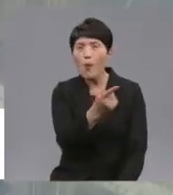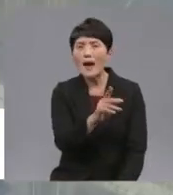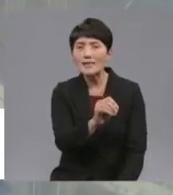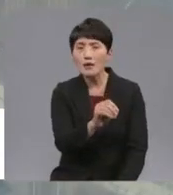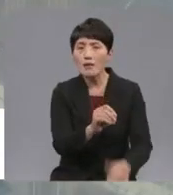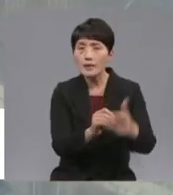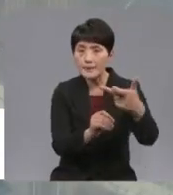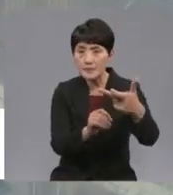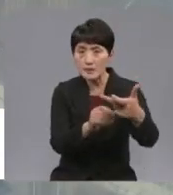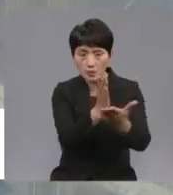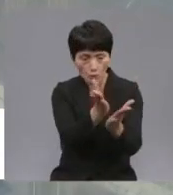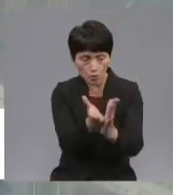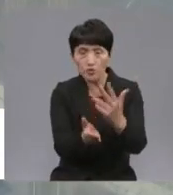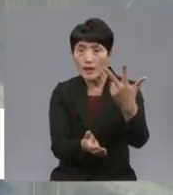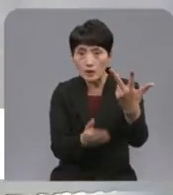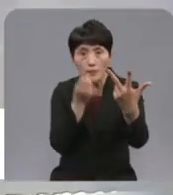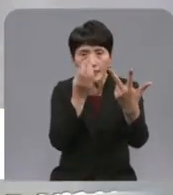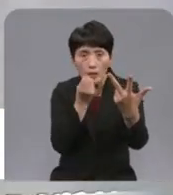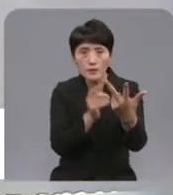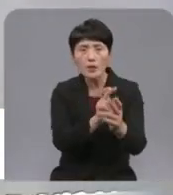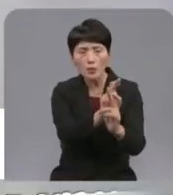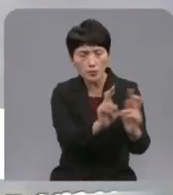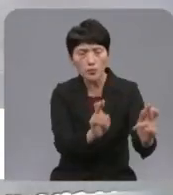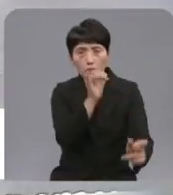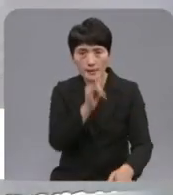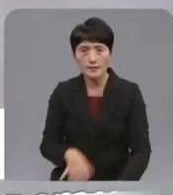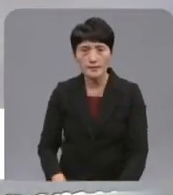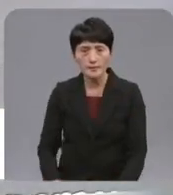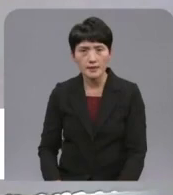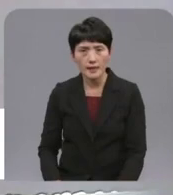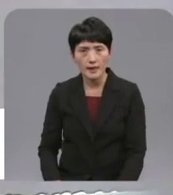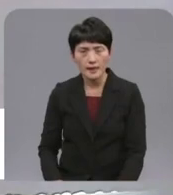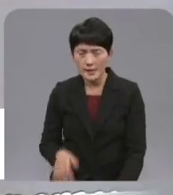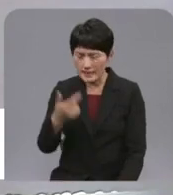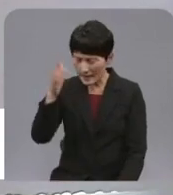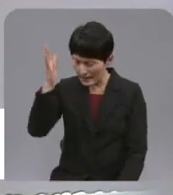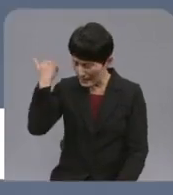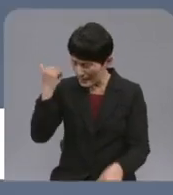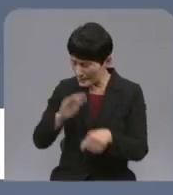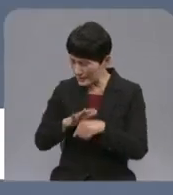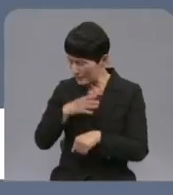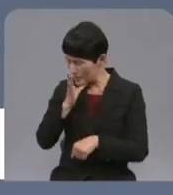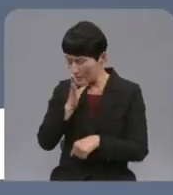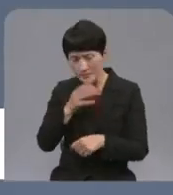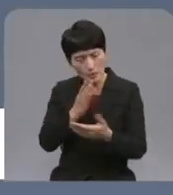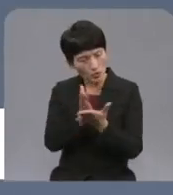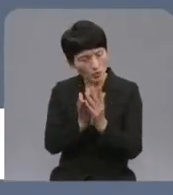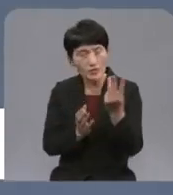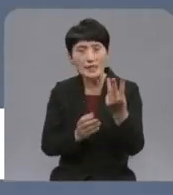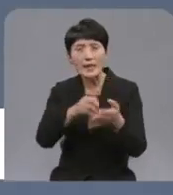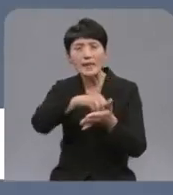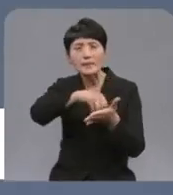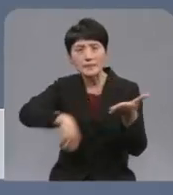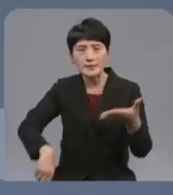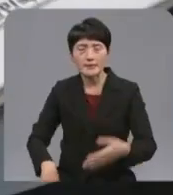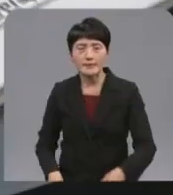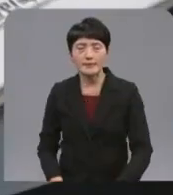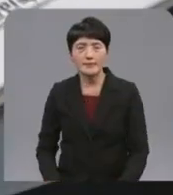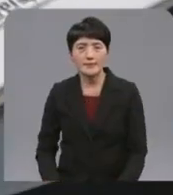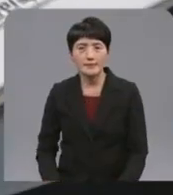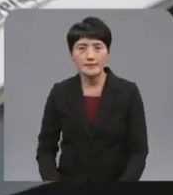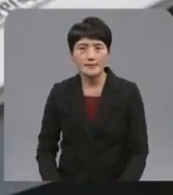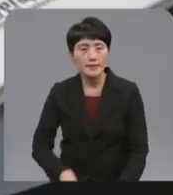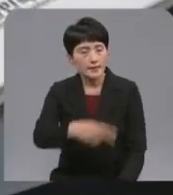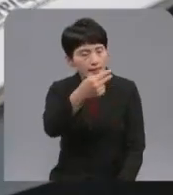l'État communiste serait en train de mettre au point dont le wa517 en ce qui concerne le Japon la Corée du Sud de l’avait décrit en